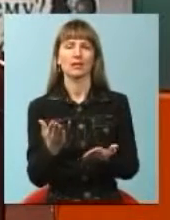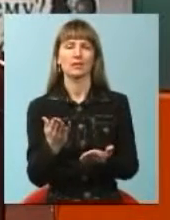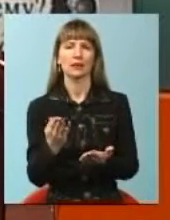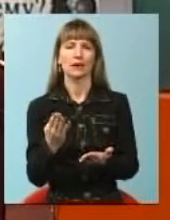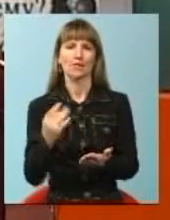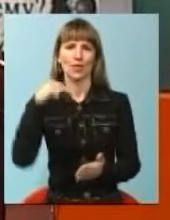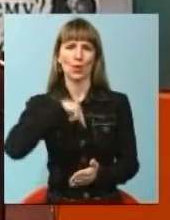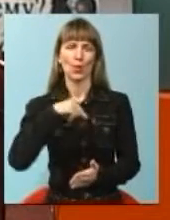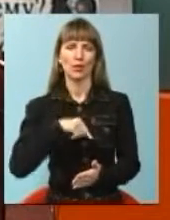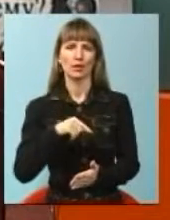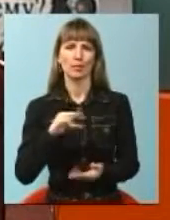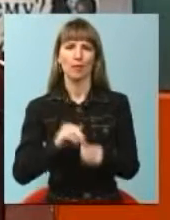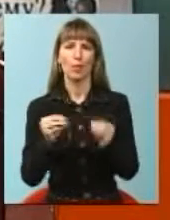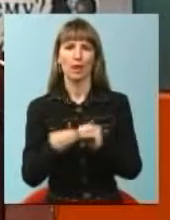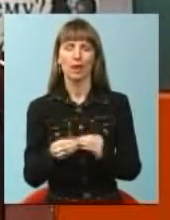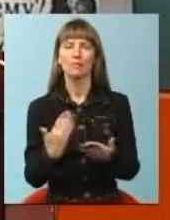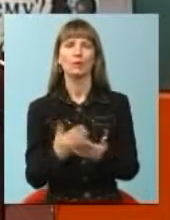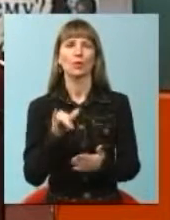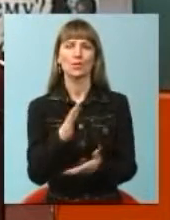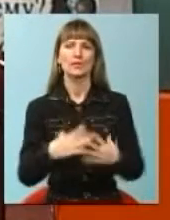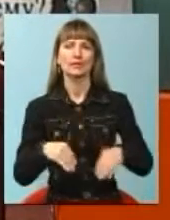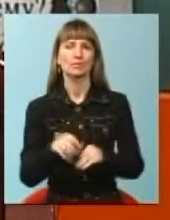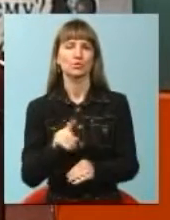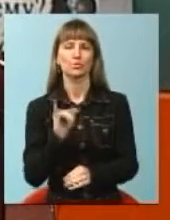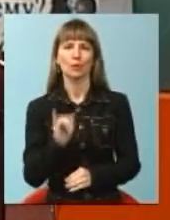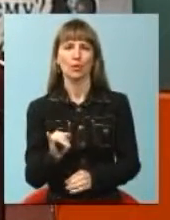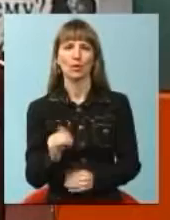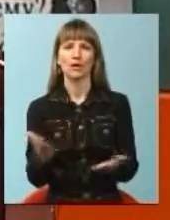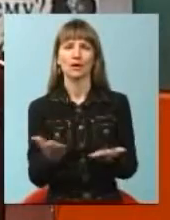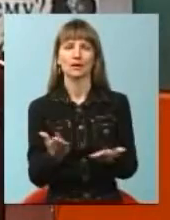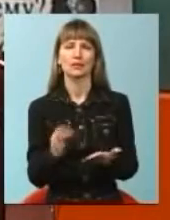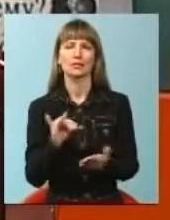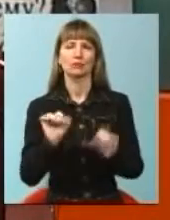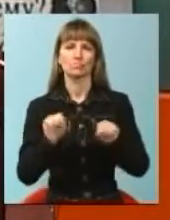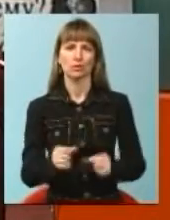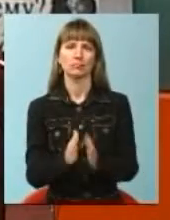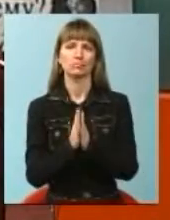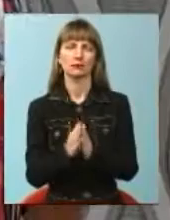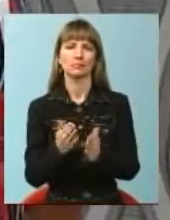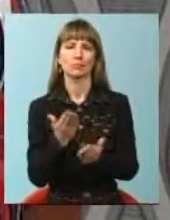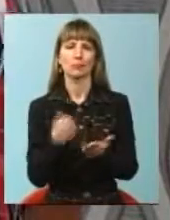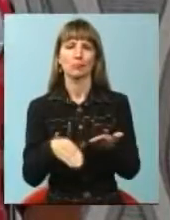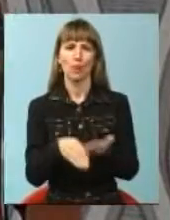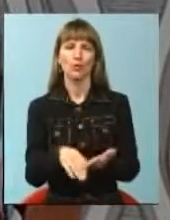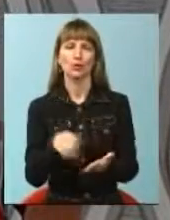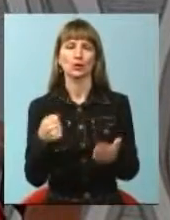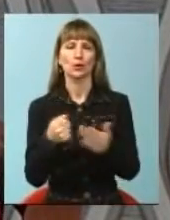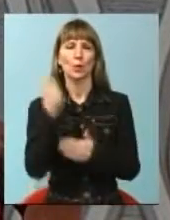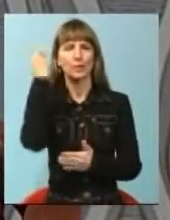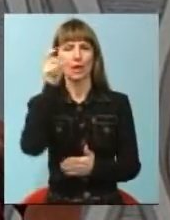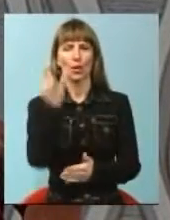моральних проблем. Якщо, наприклад, у сім'ї щось негаразди якісь, можна звернутися до психолога. Так,